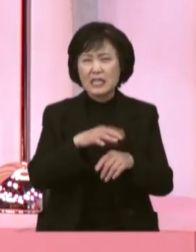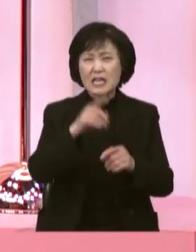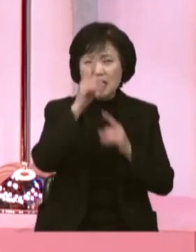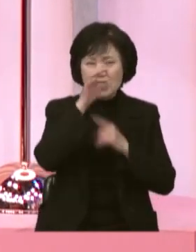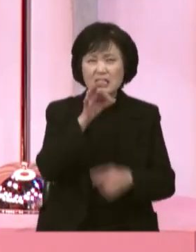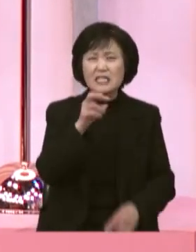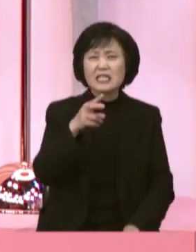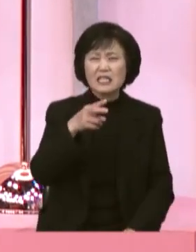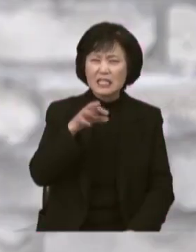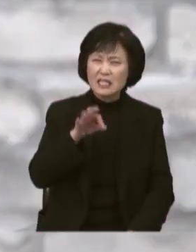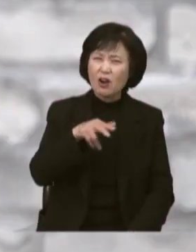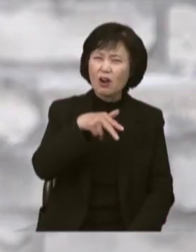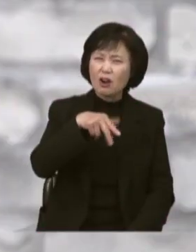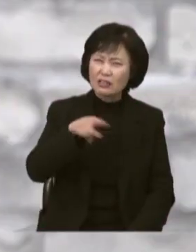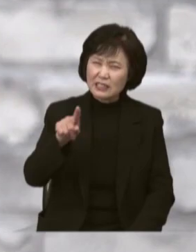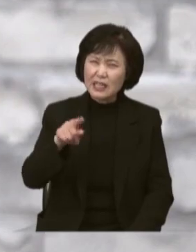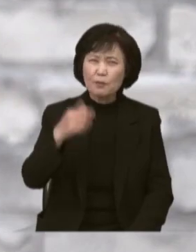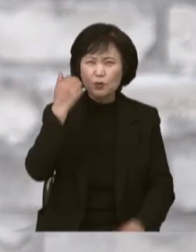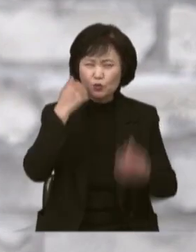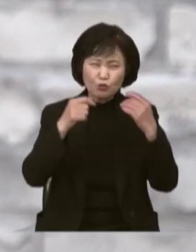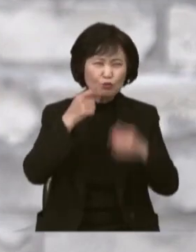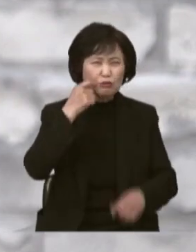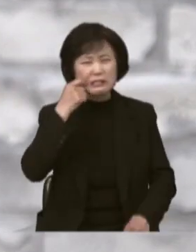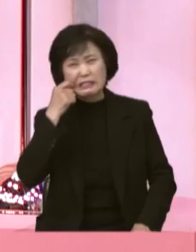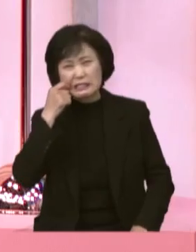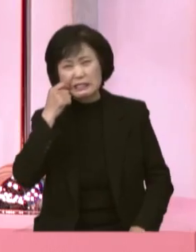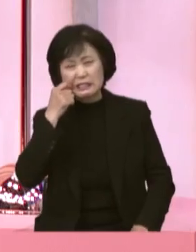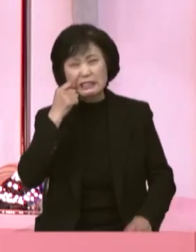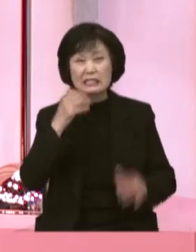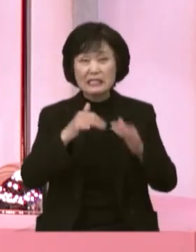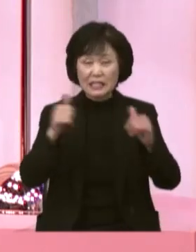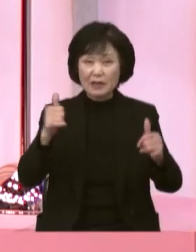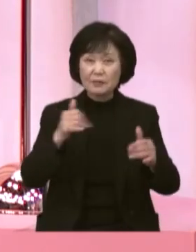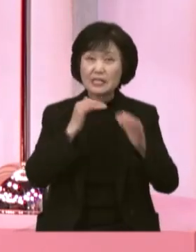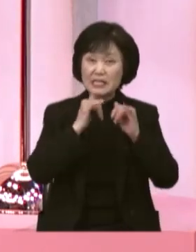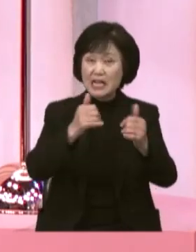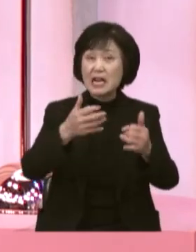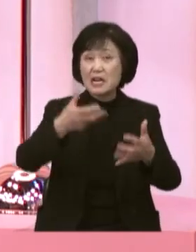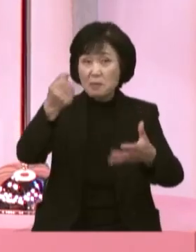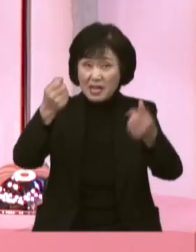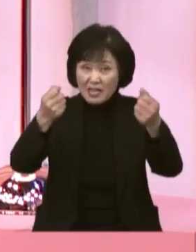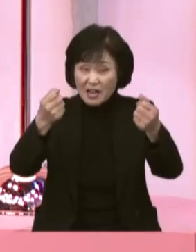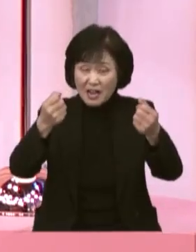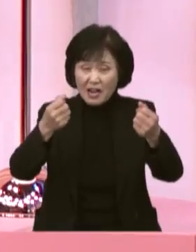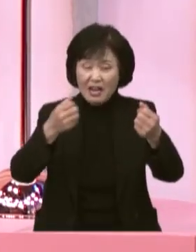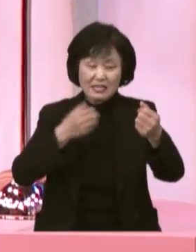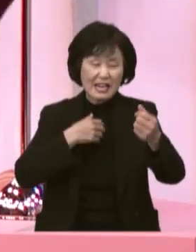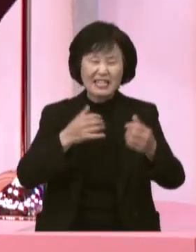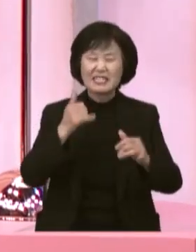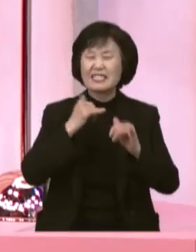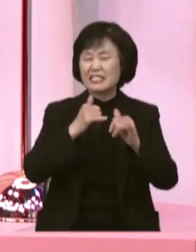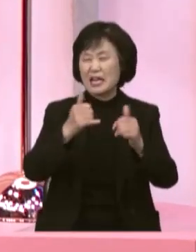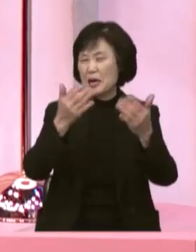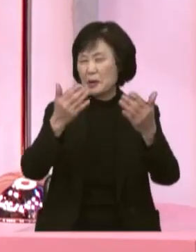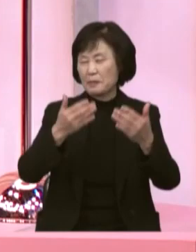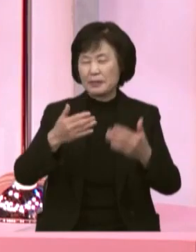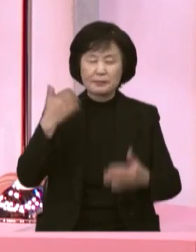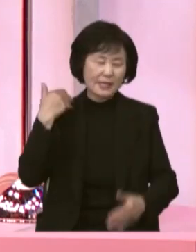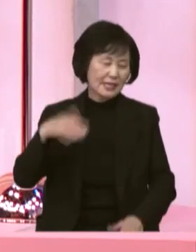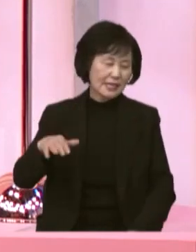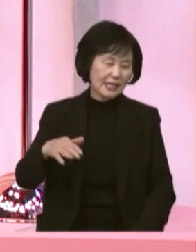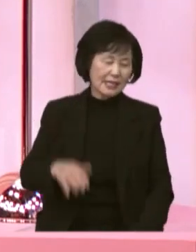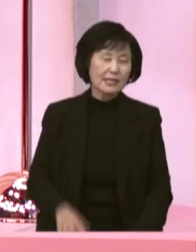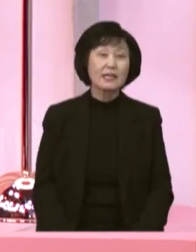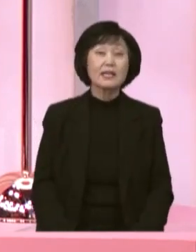갑자기 문영민 그러는 거야 대상에 나는 기절하는 줄 알았어 근데 이게 아무것도 안 보이고요 십자가만